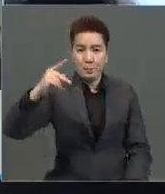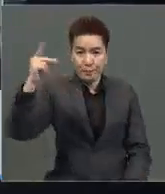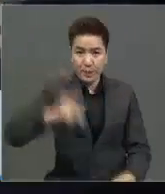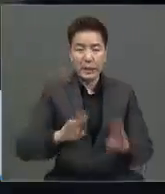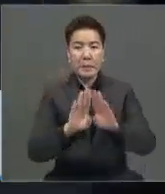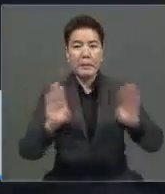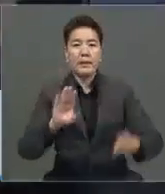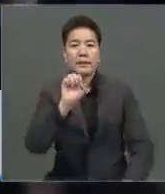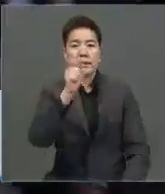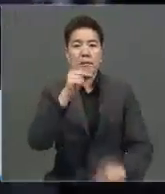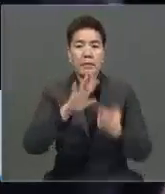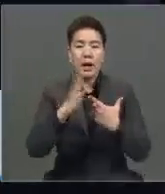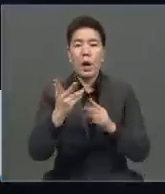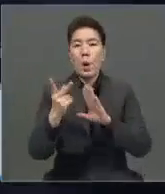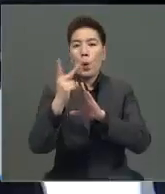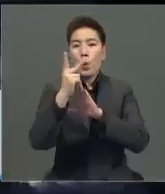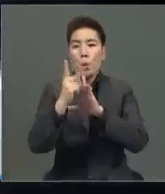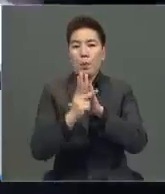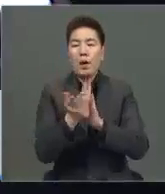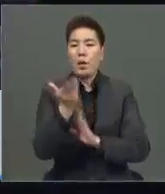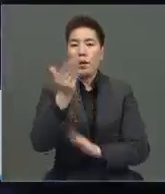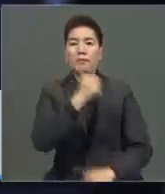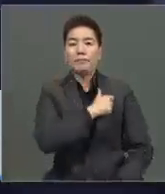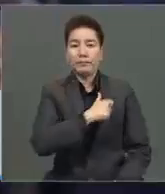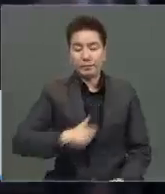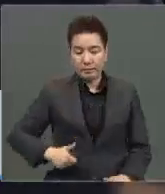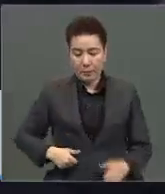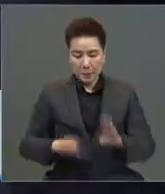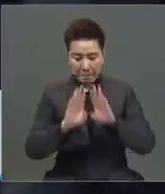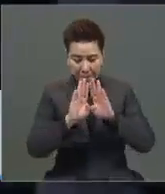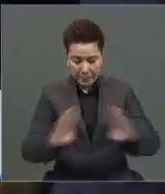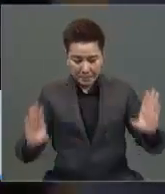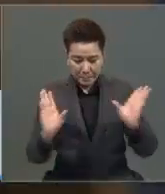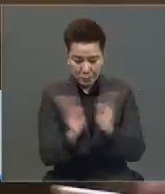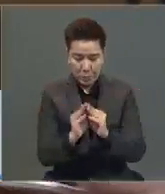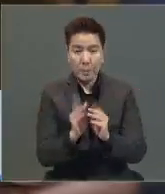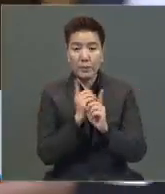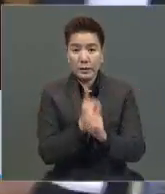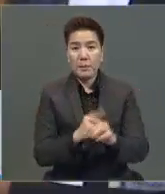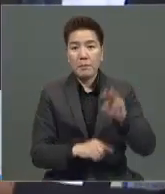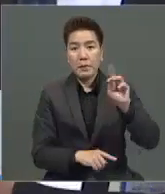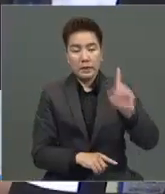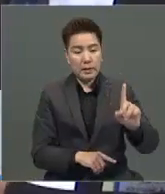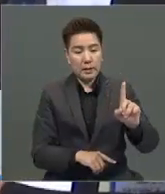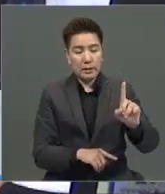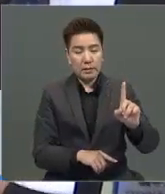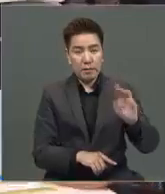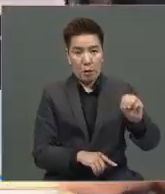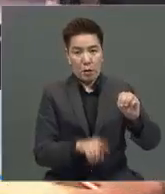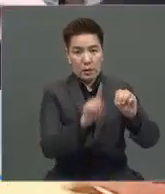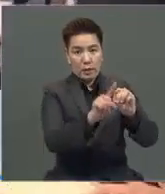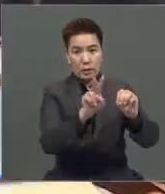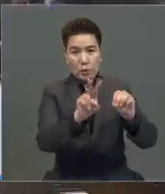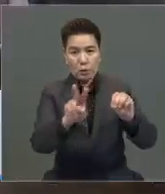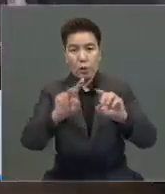พื่อขอให้มีการตราพระราชกฤษฎีกาเปิดประชุมขึ้นตามมาตรา122วรรค3และวรรค4ของรัฐธรรม